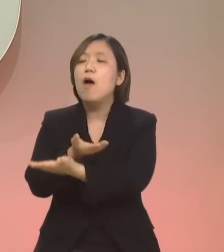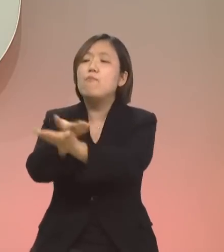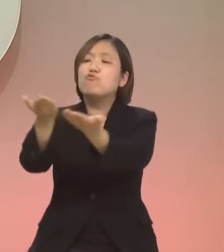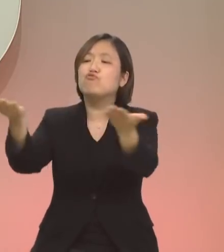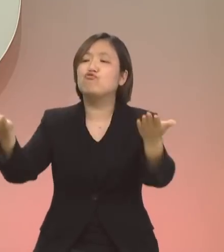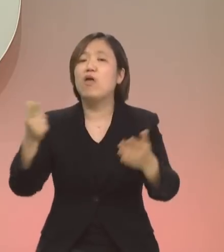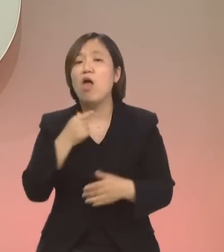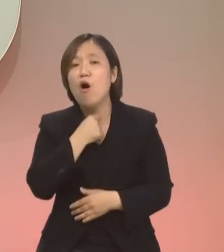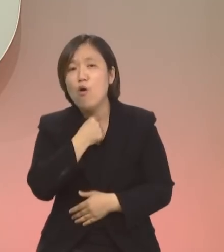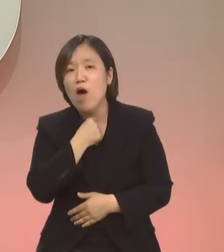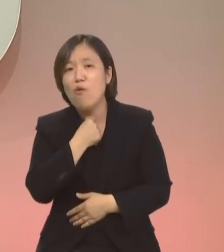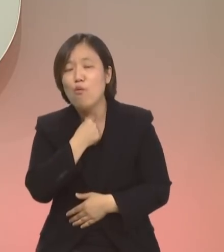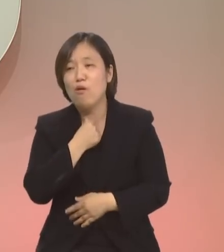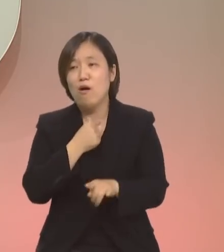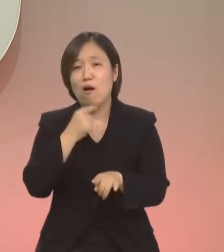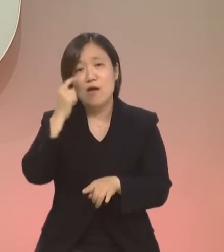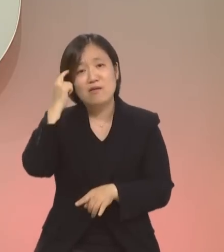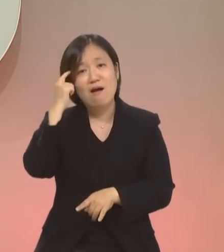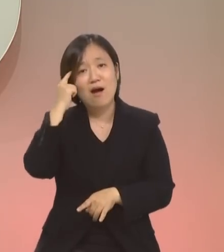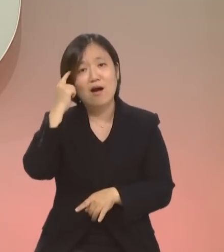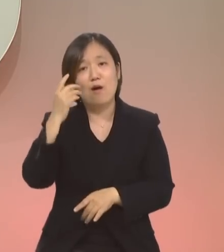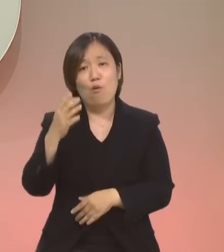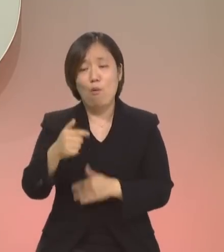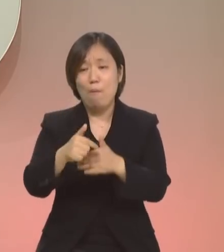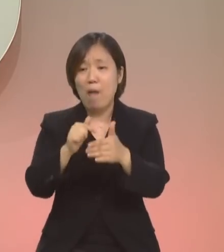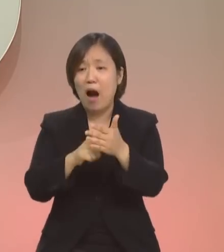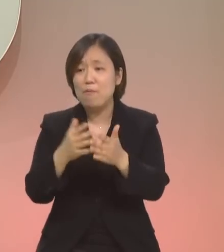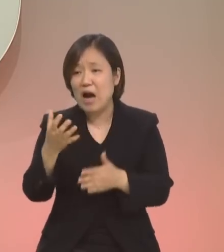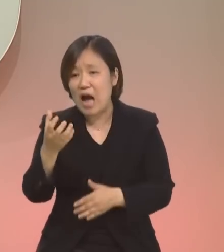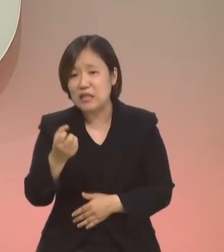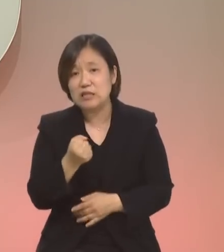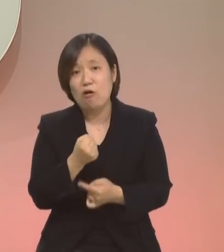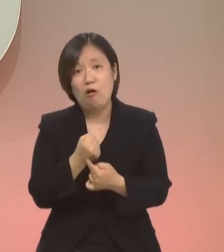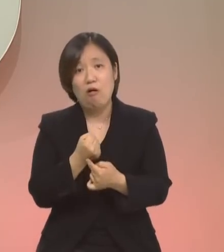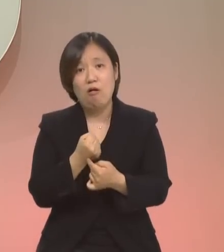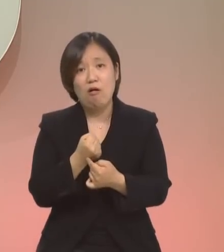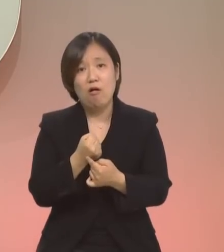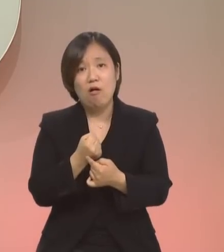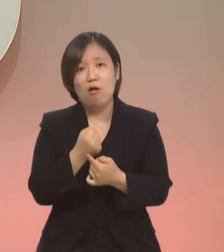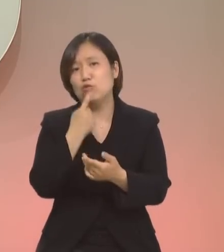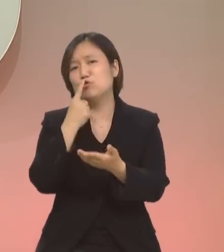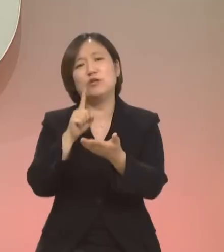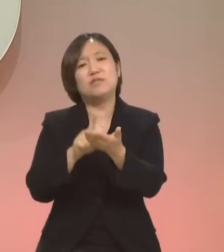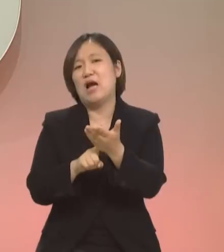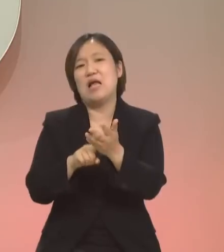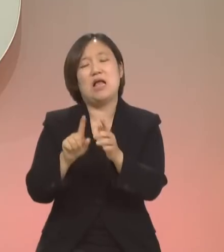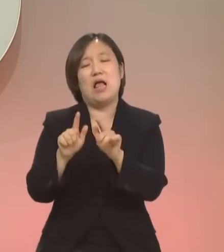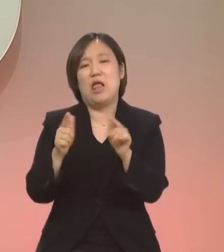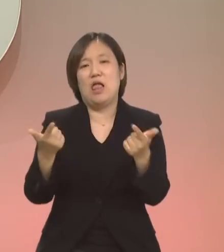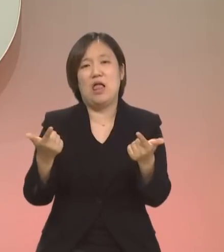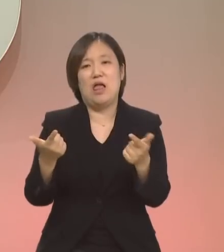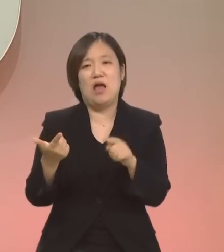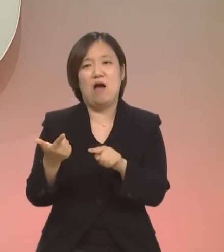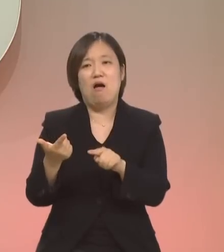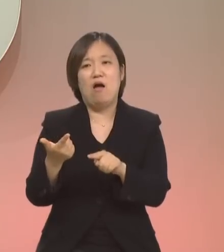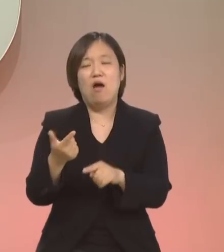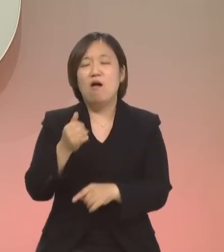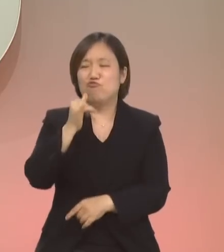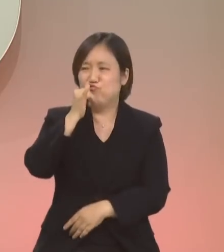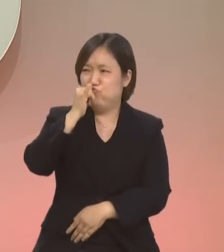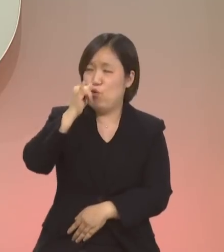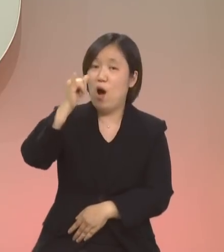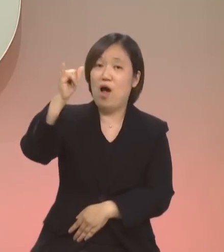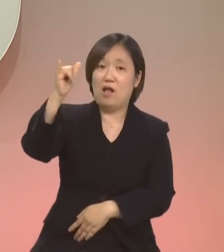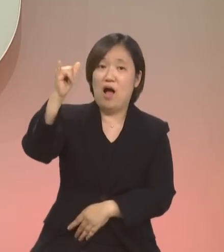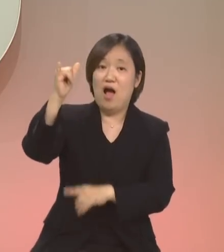내가 회향하겠다 베풀겠다라는 마음을 일으킨 것 자체가 정말 대단하다